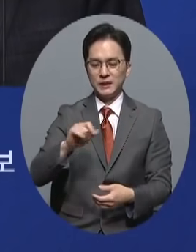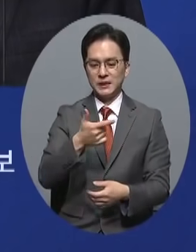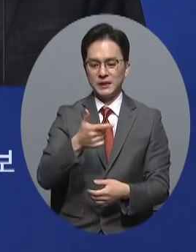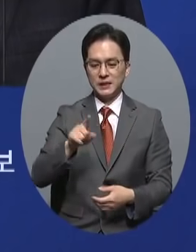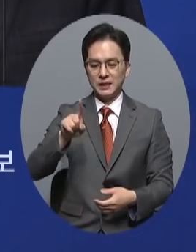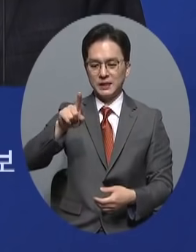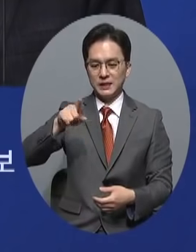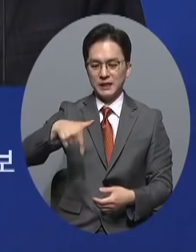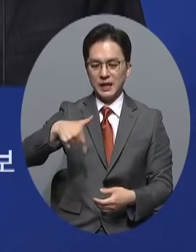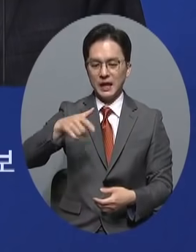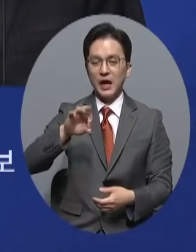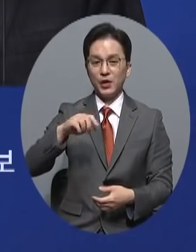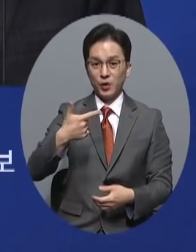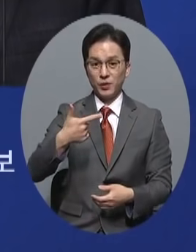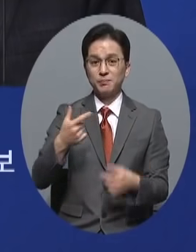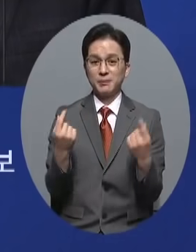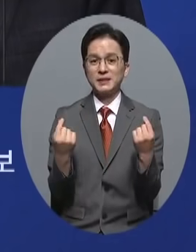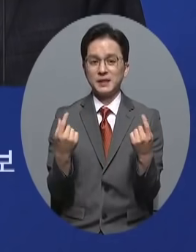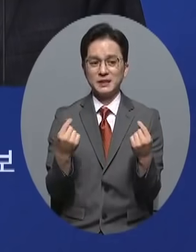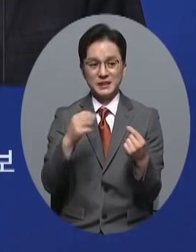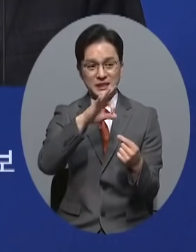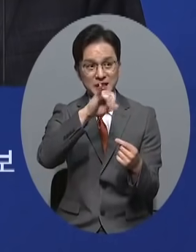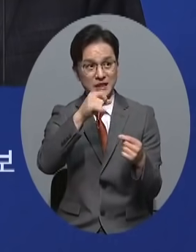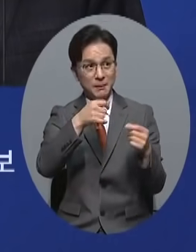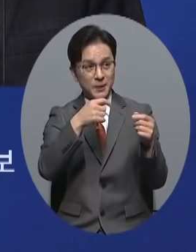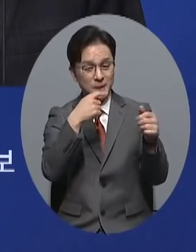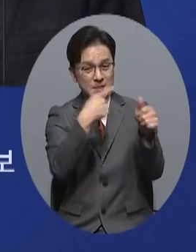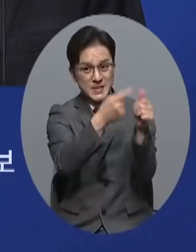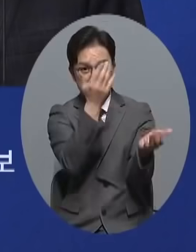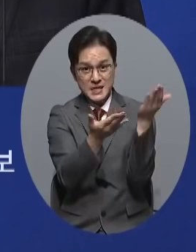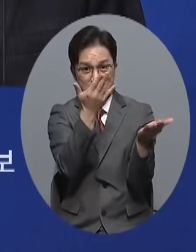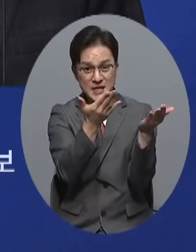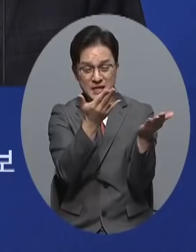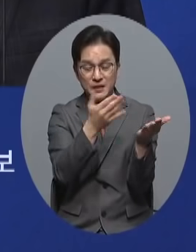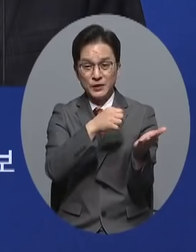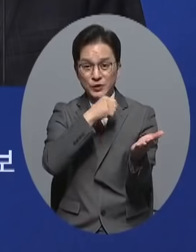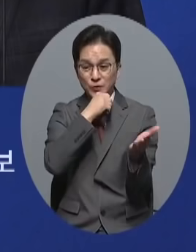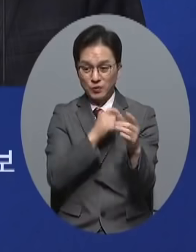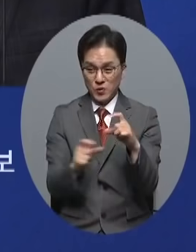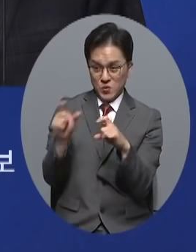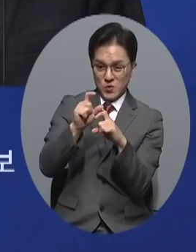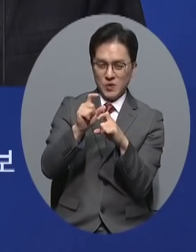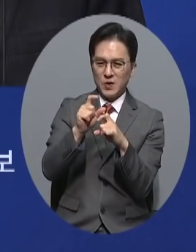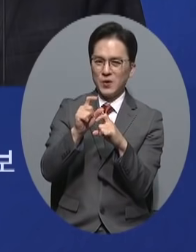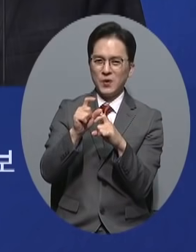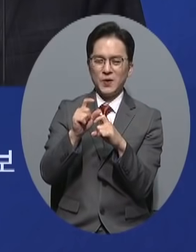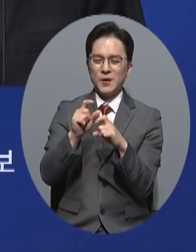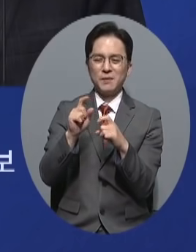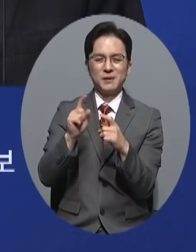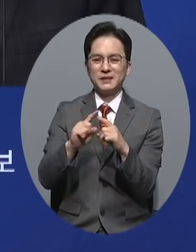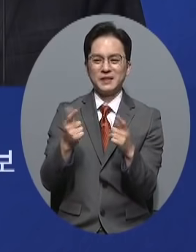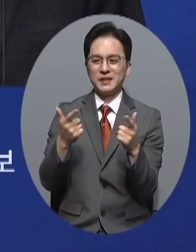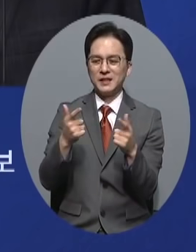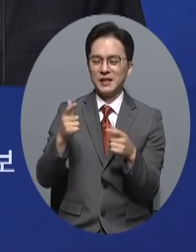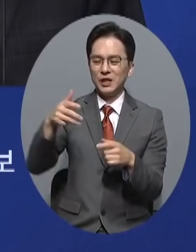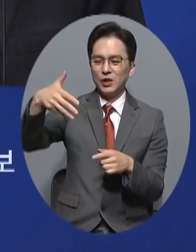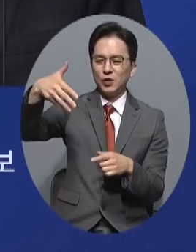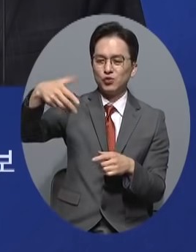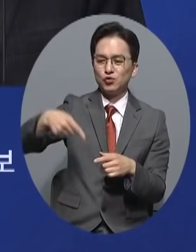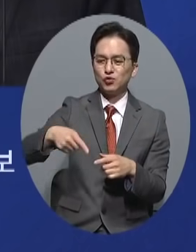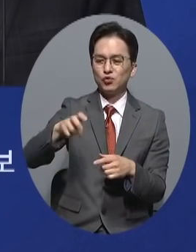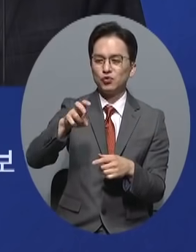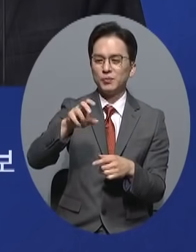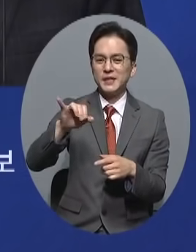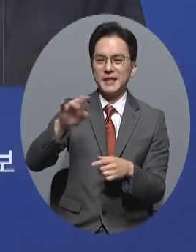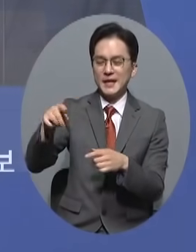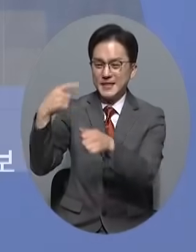오히려 이제 이런 겉모양 이런 모양새를 취하지만 예. 속으로는 추미애 후보가 조금 더 표를 더 많이 갖고 완주해 예. 주기를 바라는